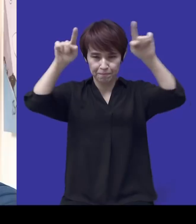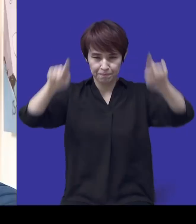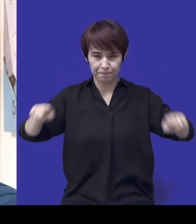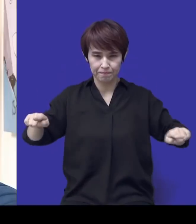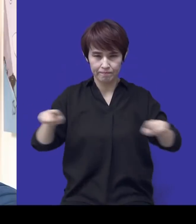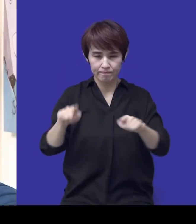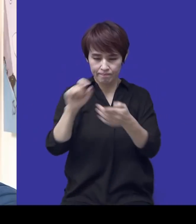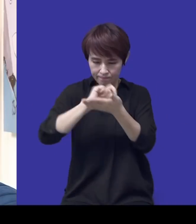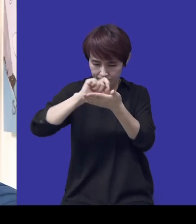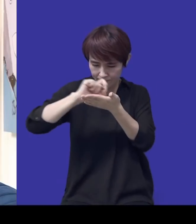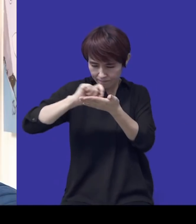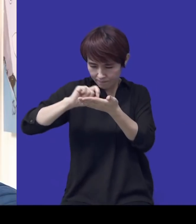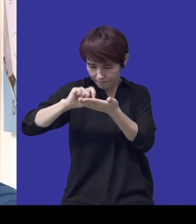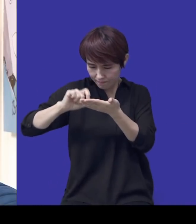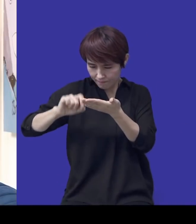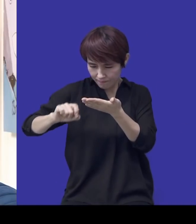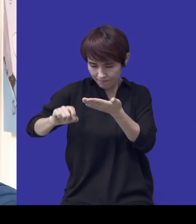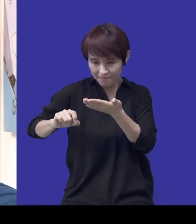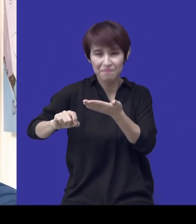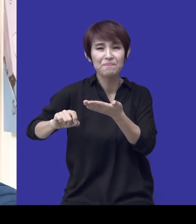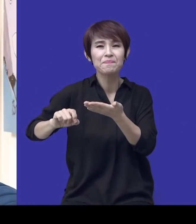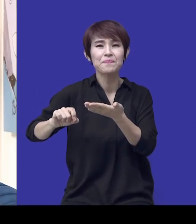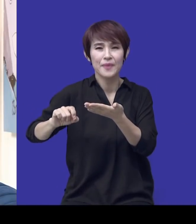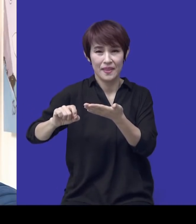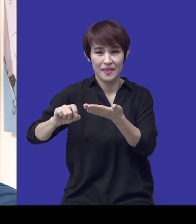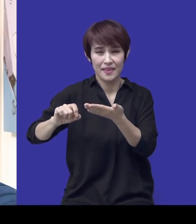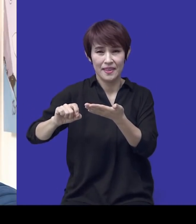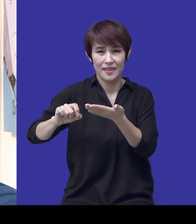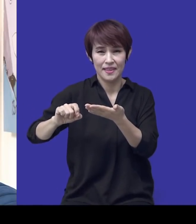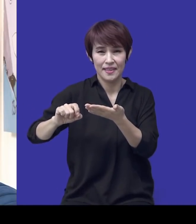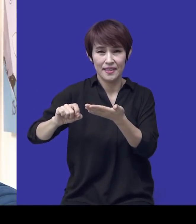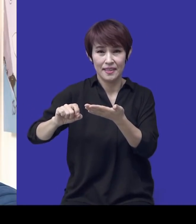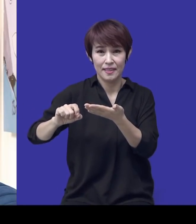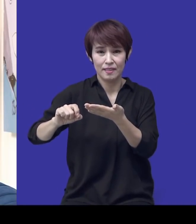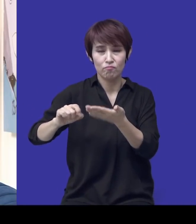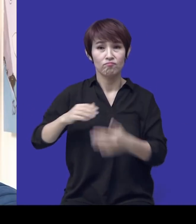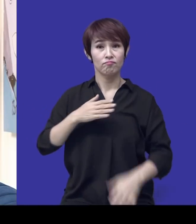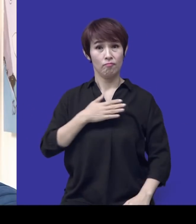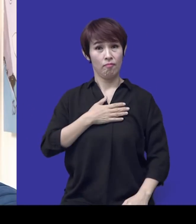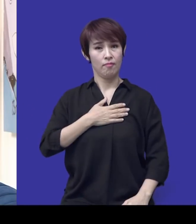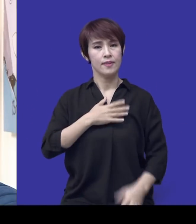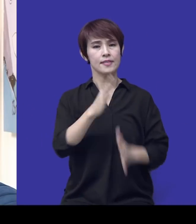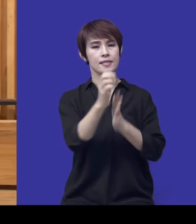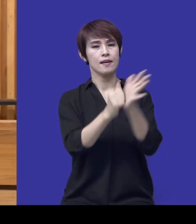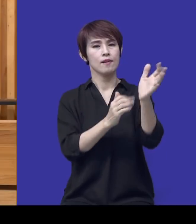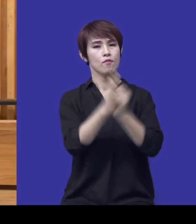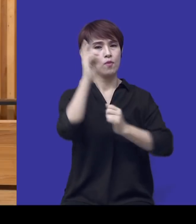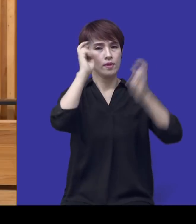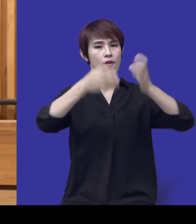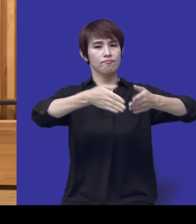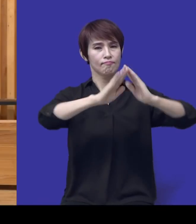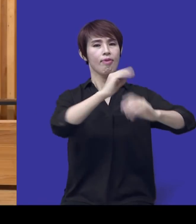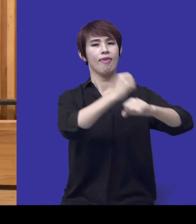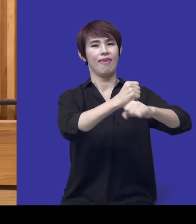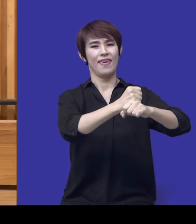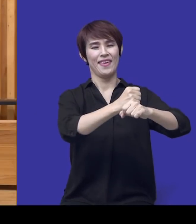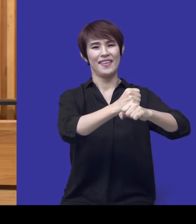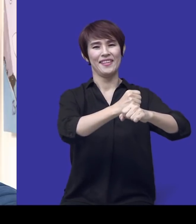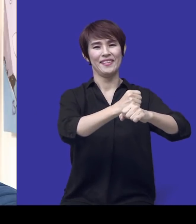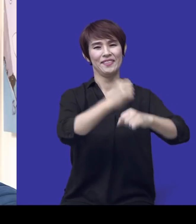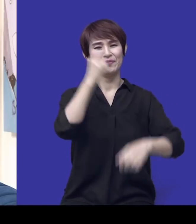네. 막 적었어요. 예. 그래서 그때부터 아, 나는 장갑 브랜드를 해야겠구나 라고 생각을